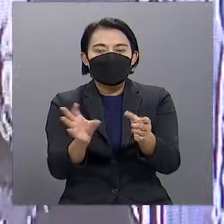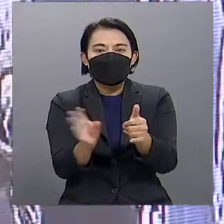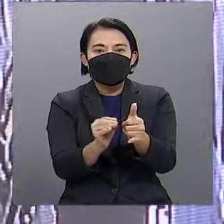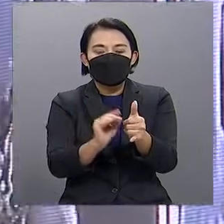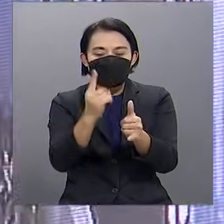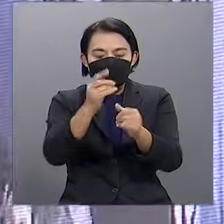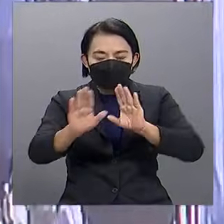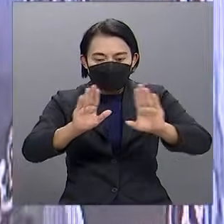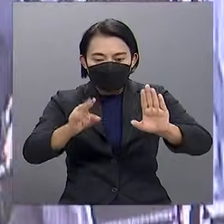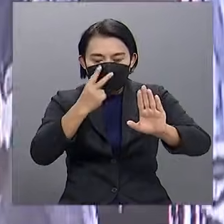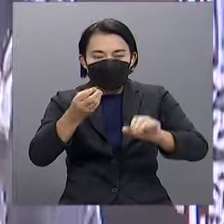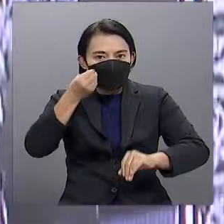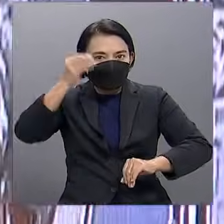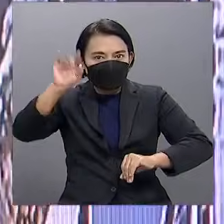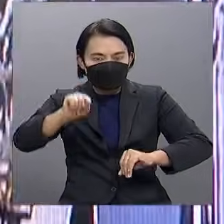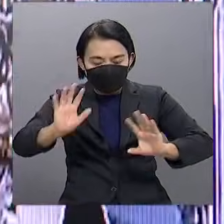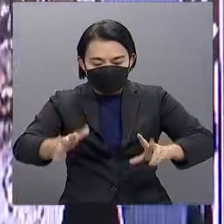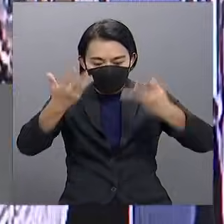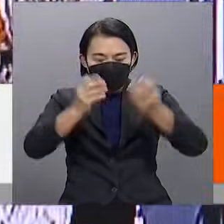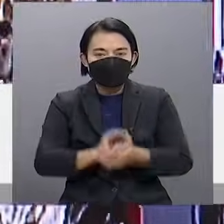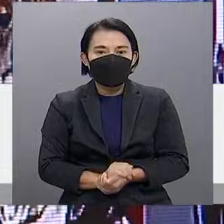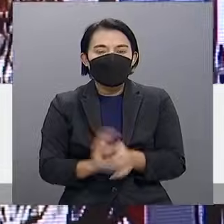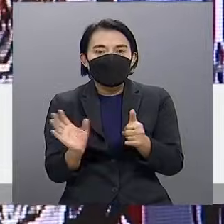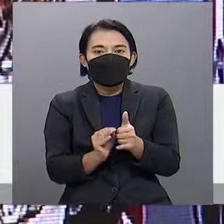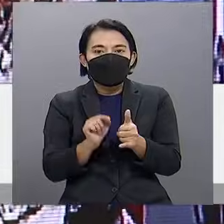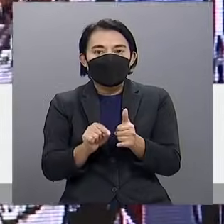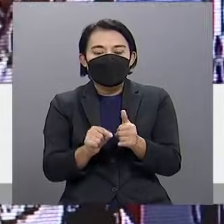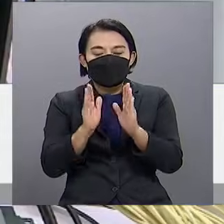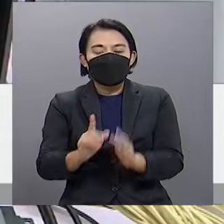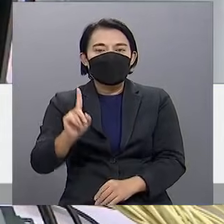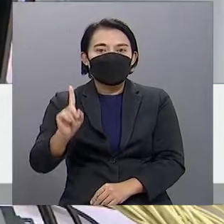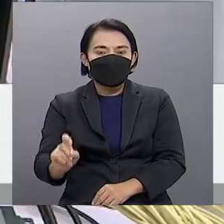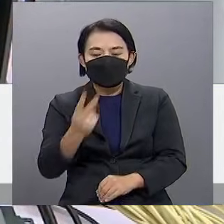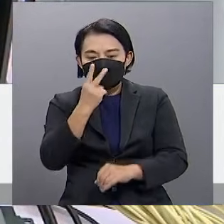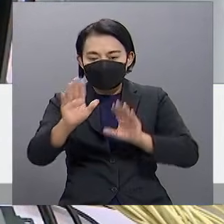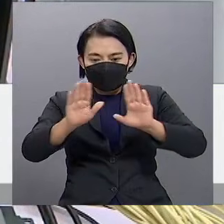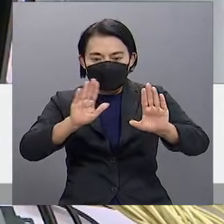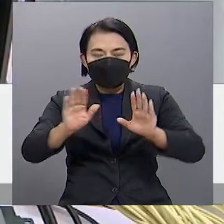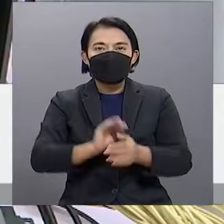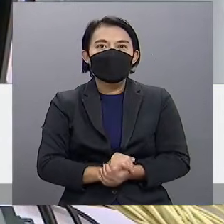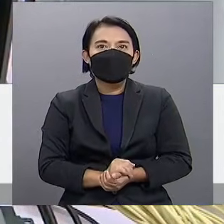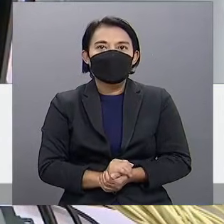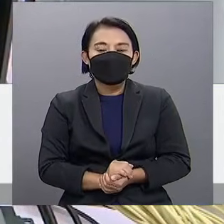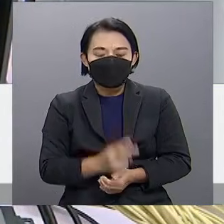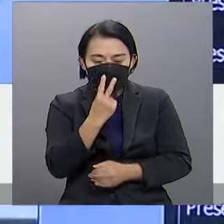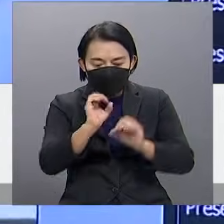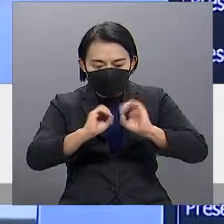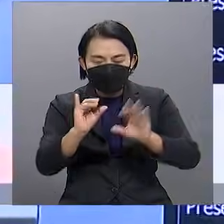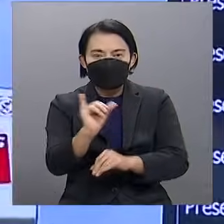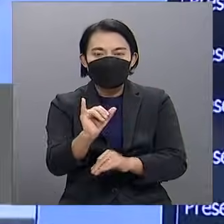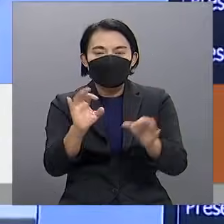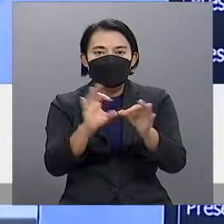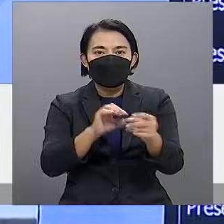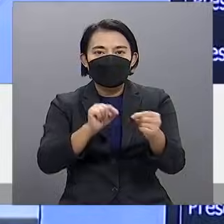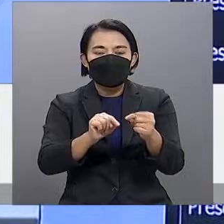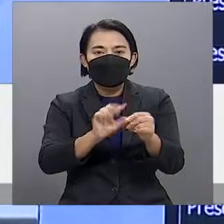ยกลับบ้านหรือว่าจำนวนผู้ที่ติดเชื้อกับผู้ที่เสียชีวิตจะไม่สามารถบ่งชี้ได้ชัดเจนถึงสถานการณ์การระบาดขณ